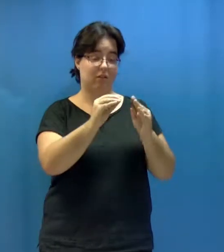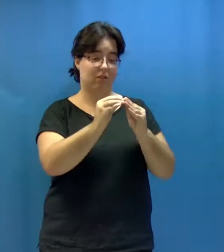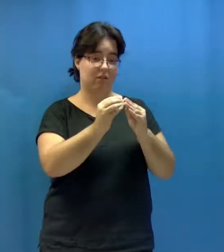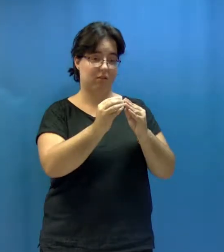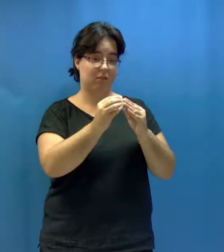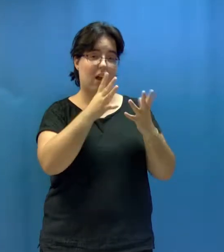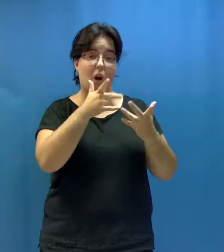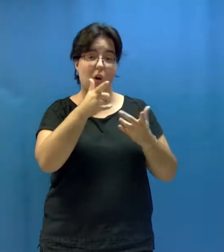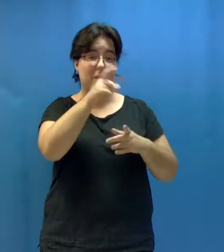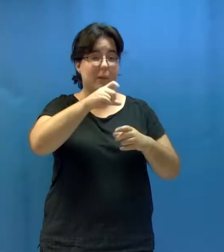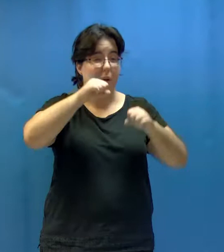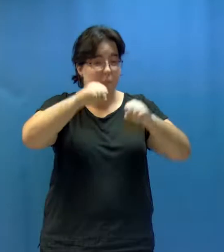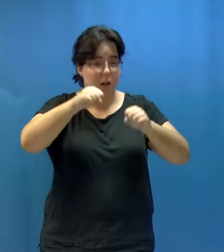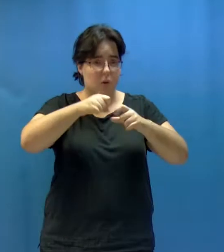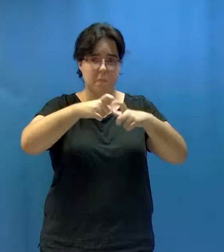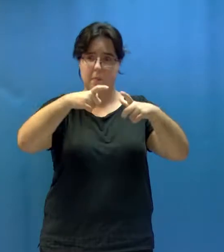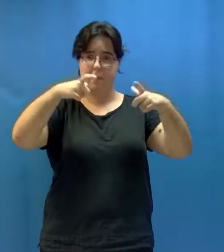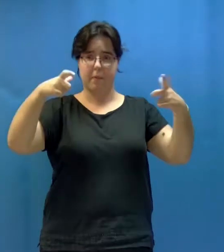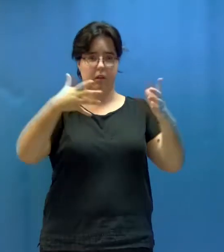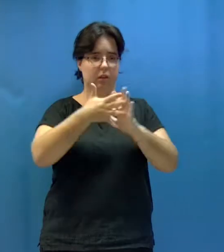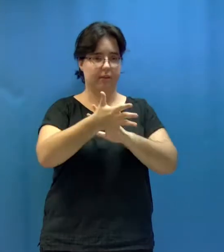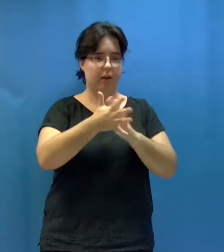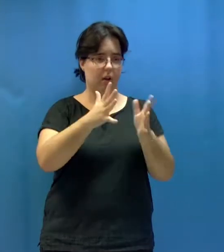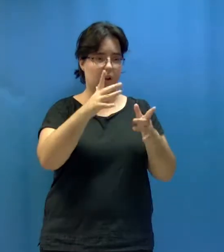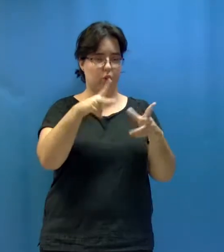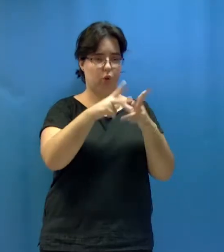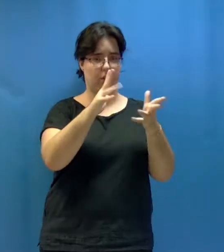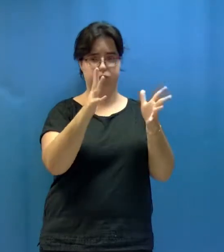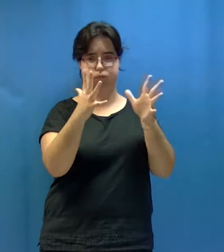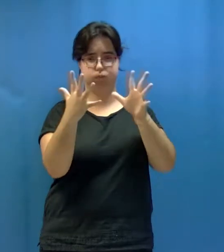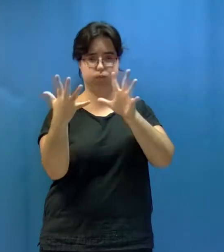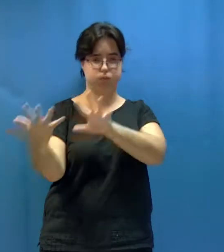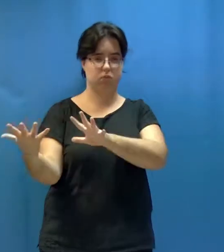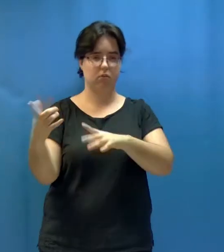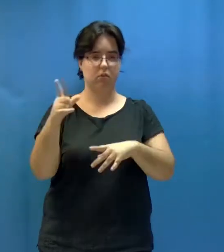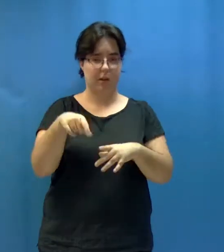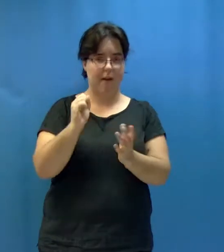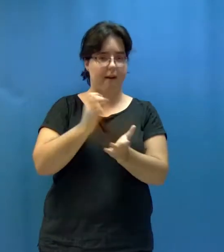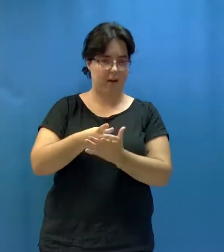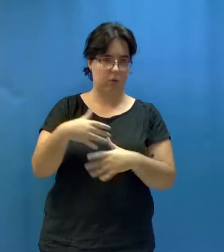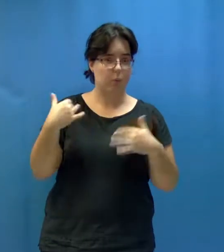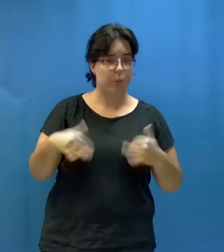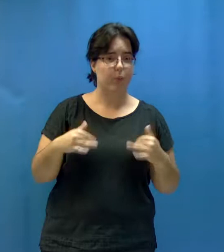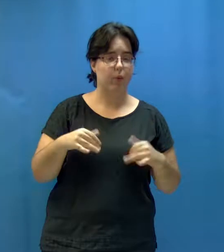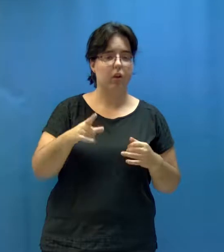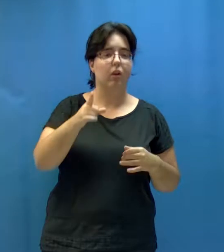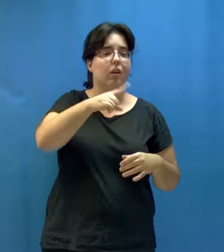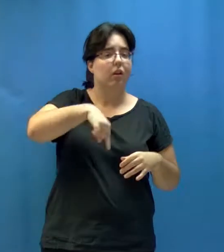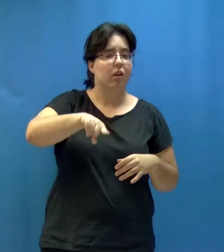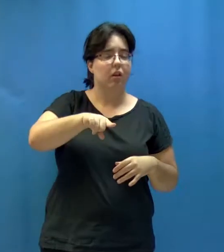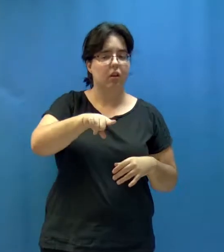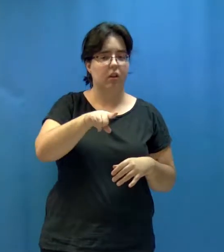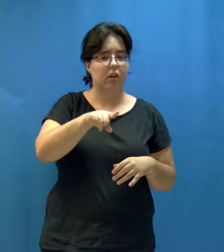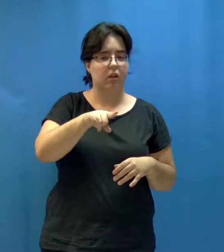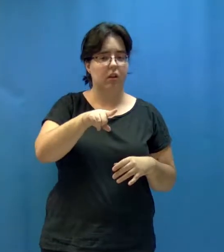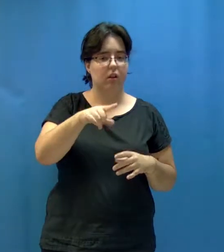XXI constitueix un dels canvis més importants de les societats modernes, així com el repte a afrontar. Dades de l'ONU parlen d'un procés